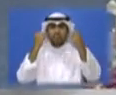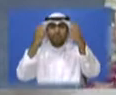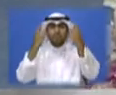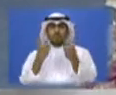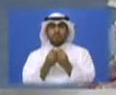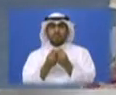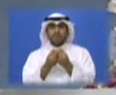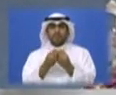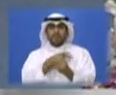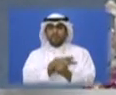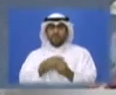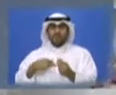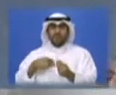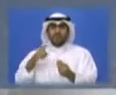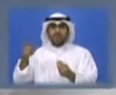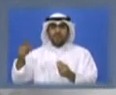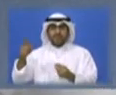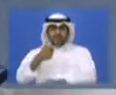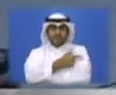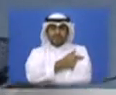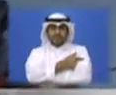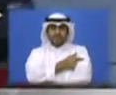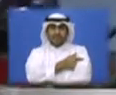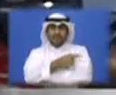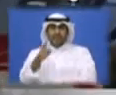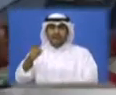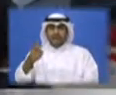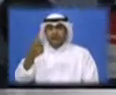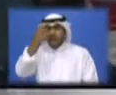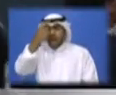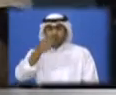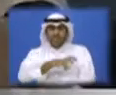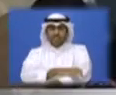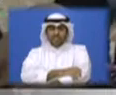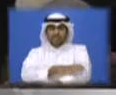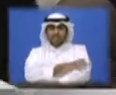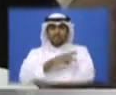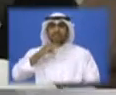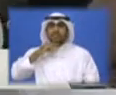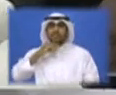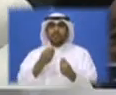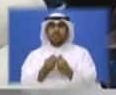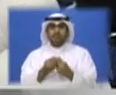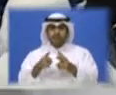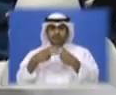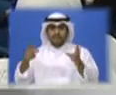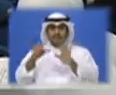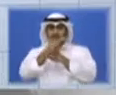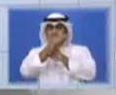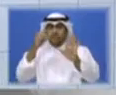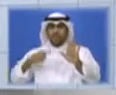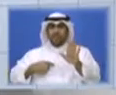ممثلة بقسم العلاج الطبيعي في مستشفى الصباح حملة بعنوان أطفالنا